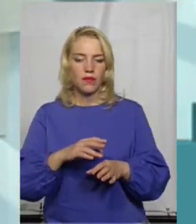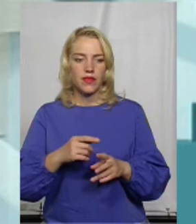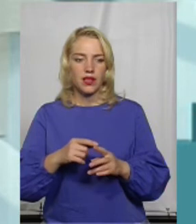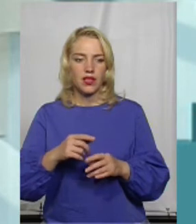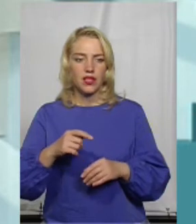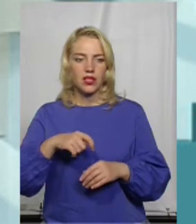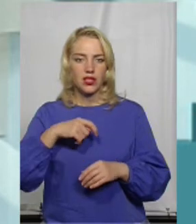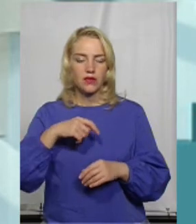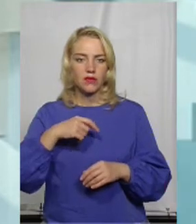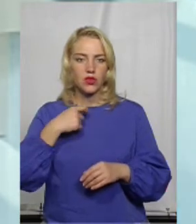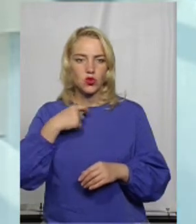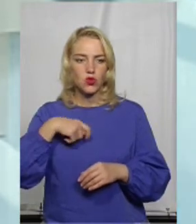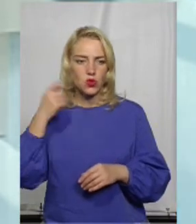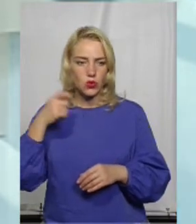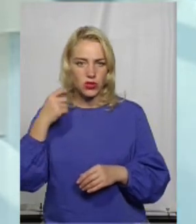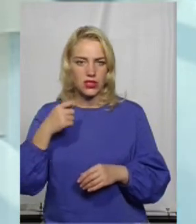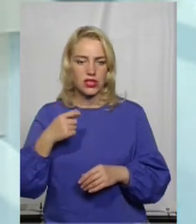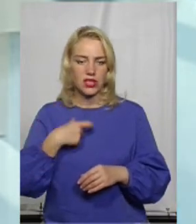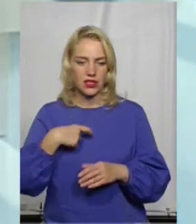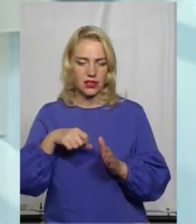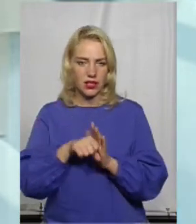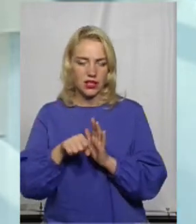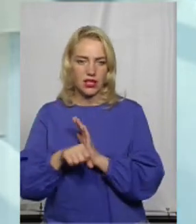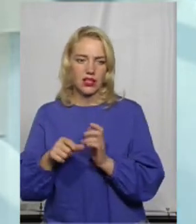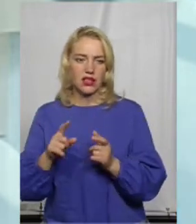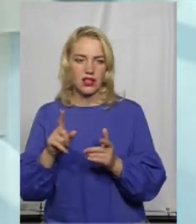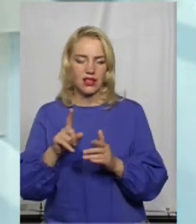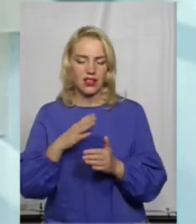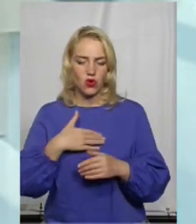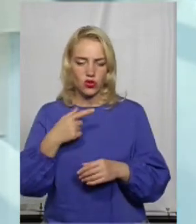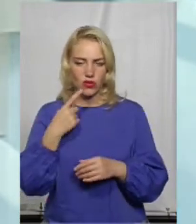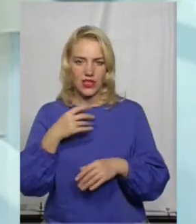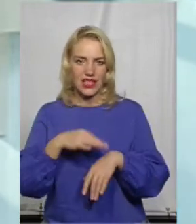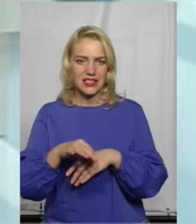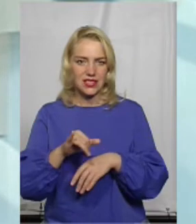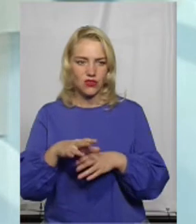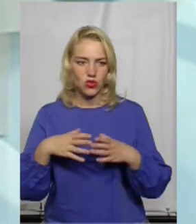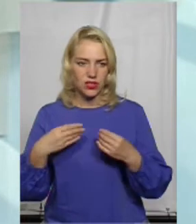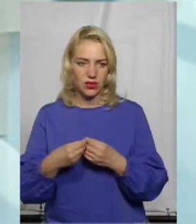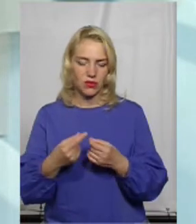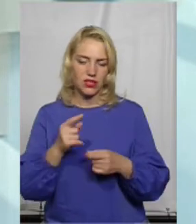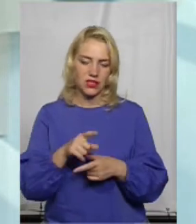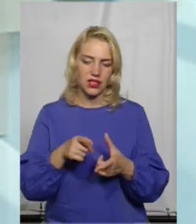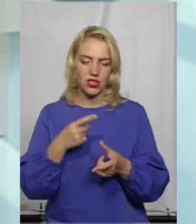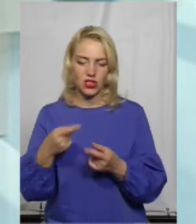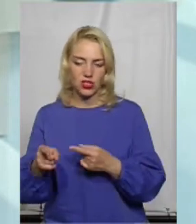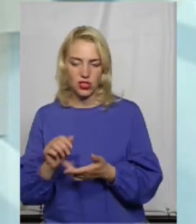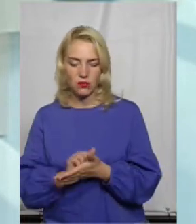суїциди, про які не завжди хочуть говорити, і така незручна тема, насильство в сім'ї з тих чи інших